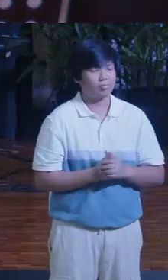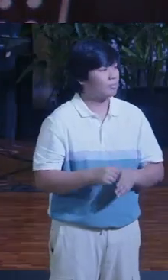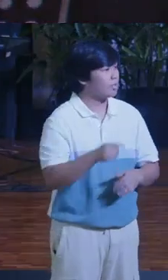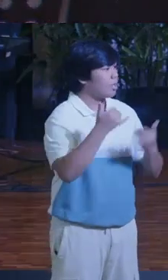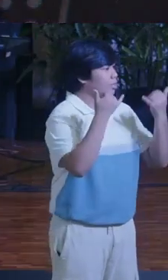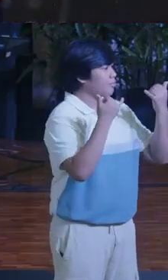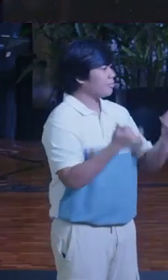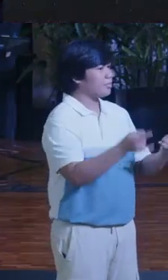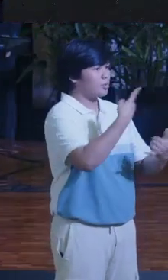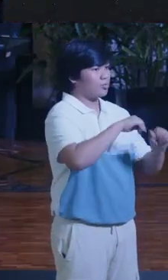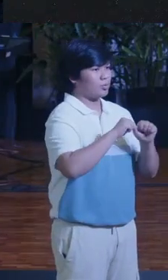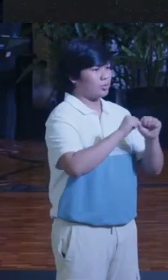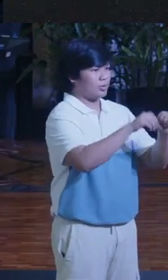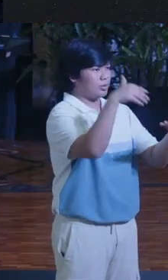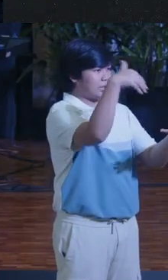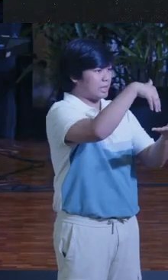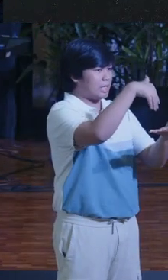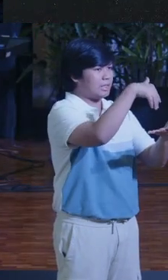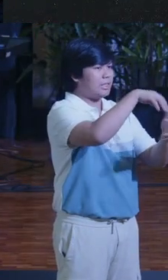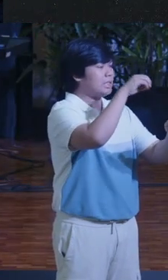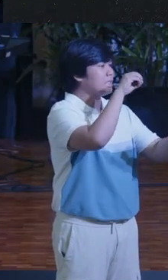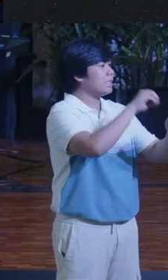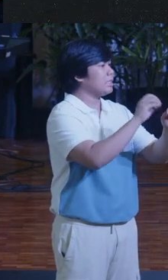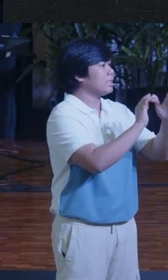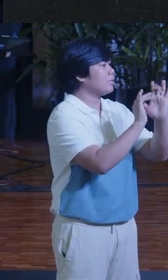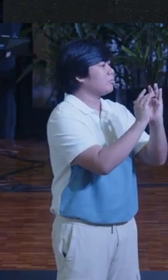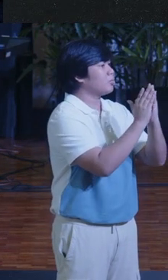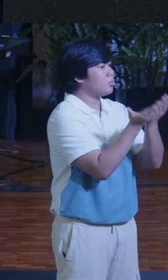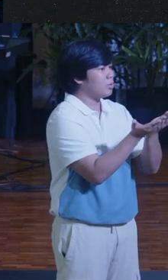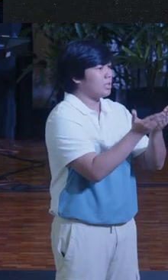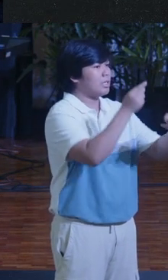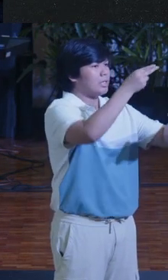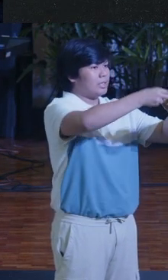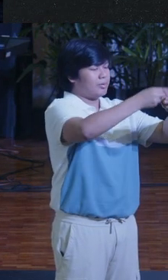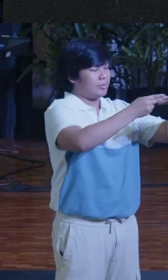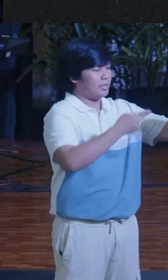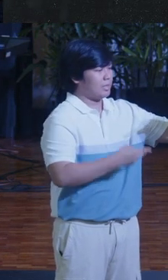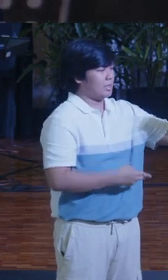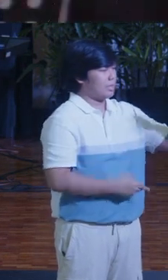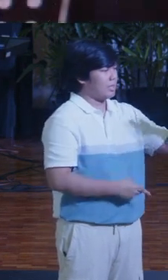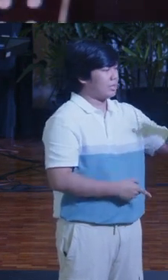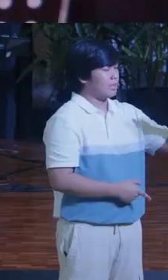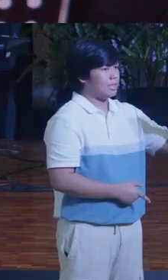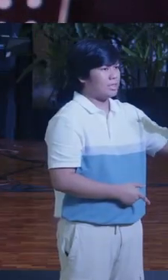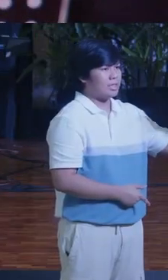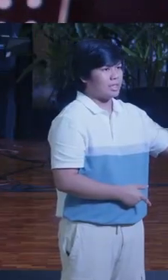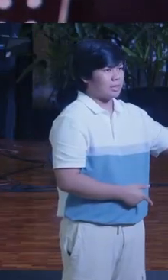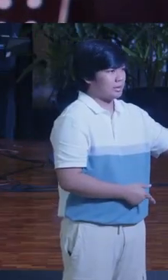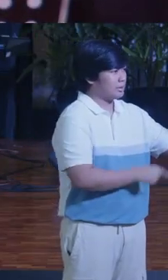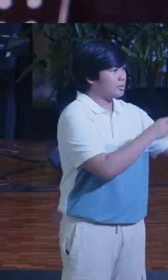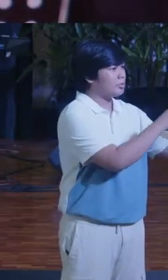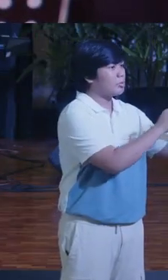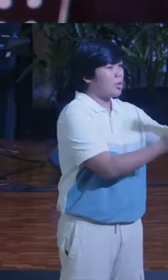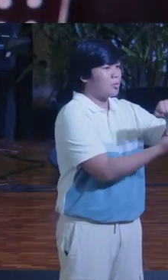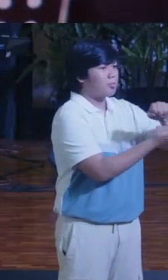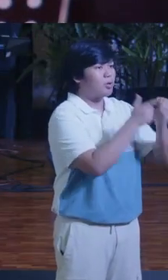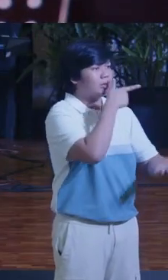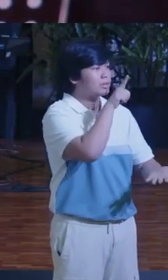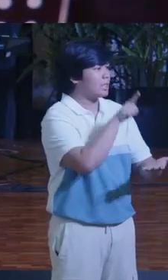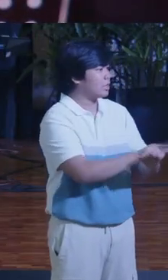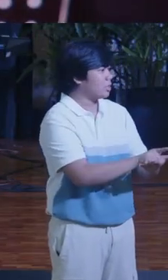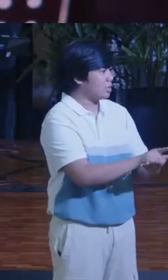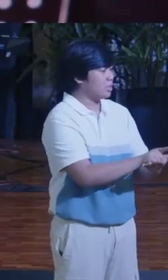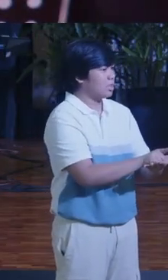Nagpapatuloy po tayo sa ating pag-aaral sa aklat ng Galatians. No other gospel, stand